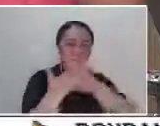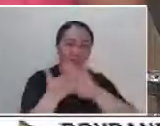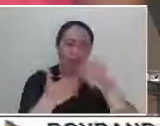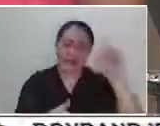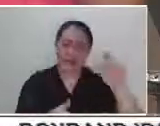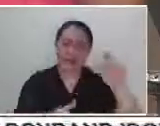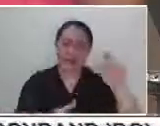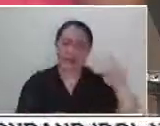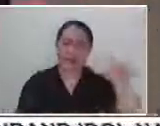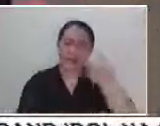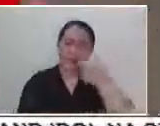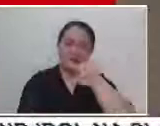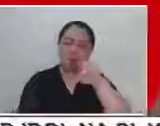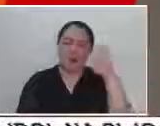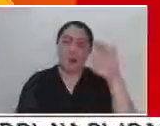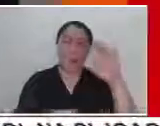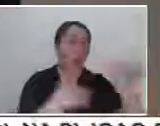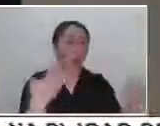and shine, Bernard!